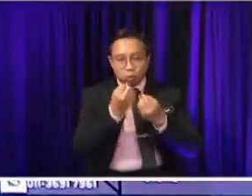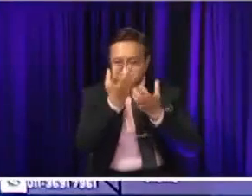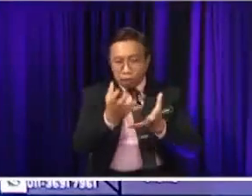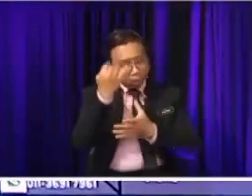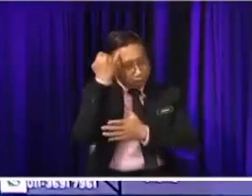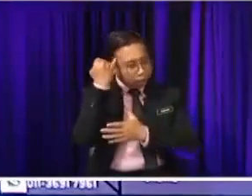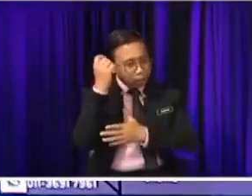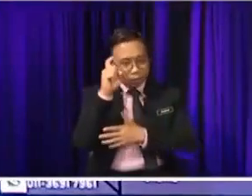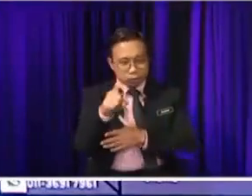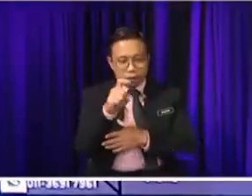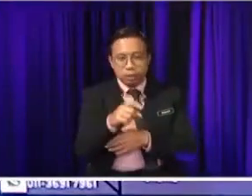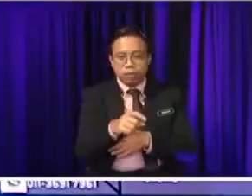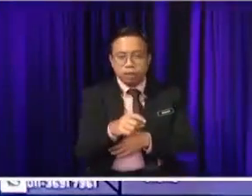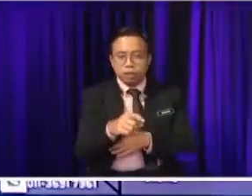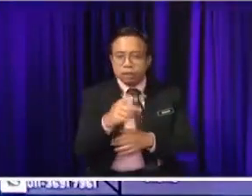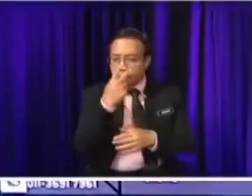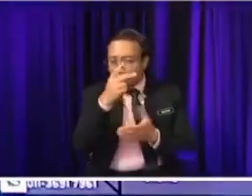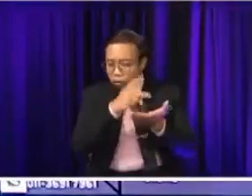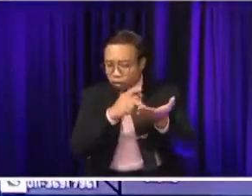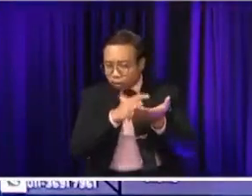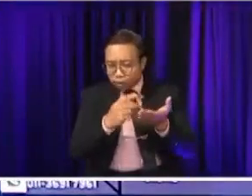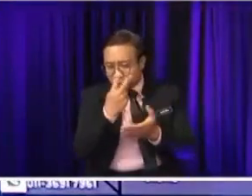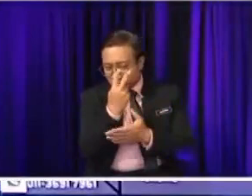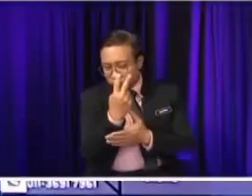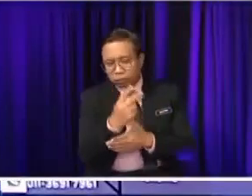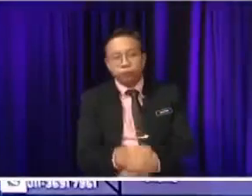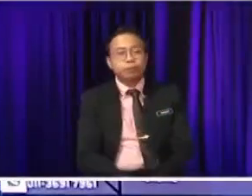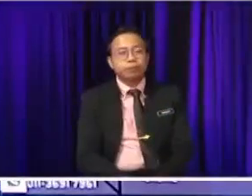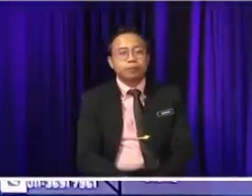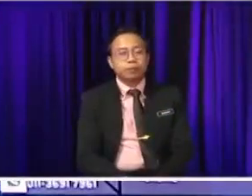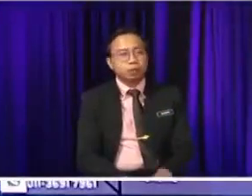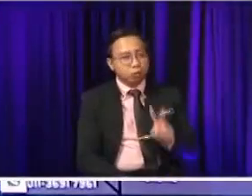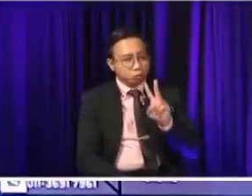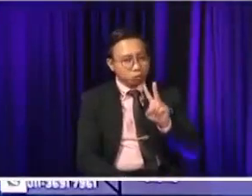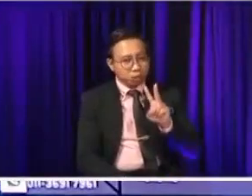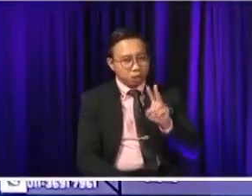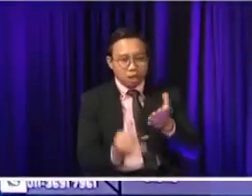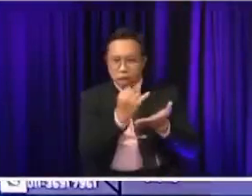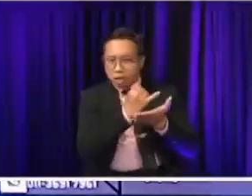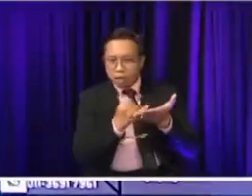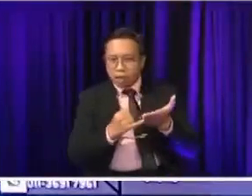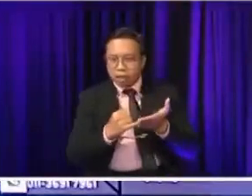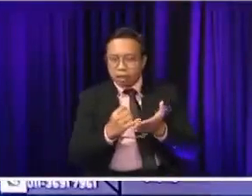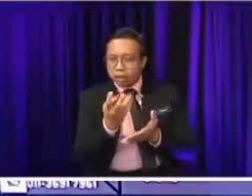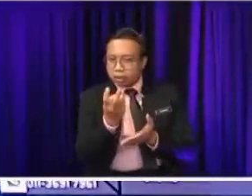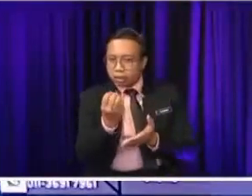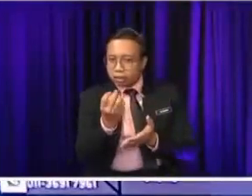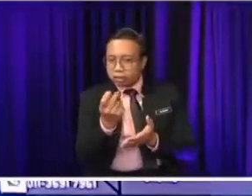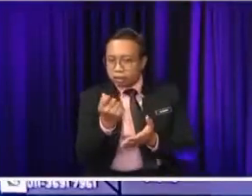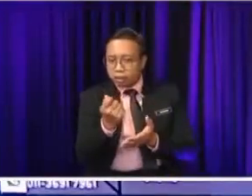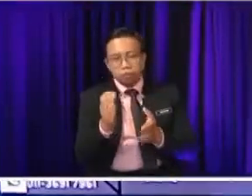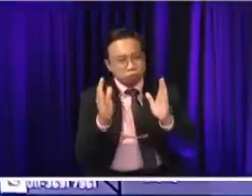semestinya dengan pertama kayak lapangan yang kedua apa yang kecil lakaran kasar negara kepresi